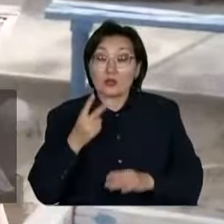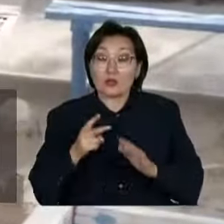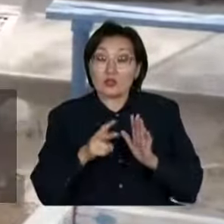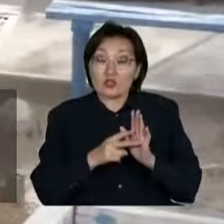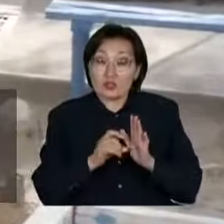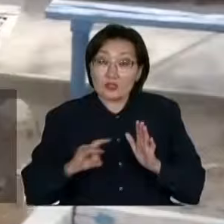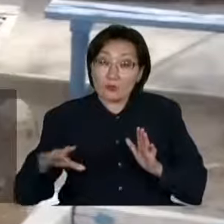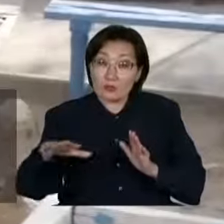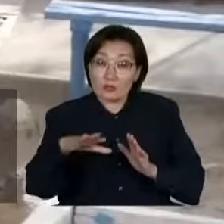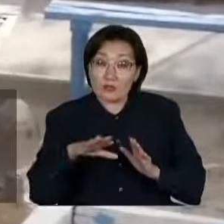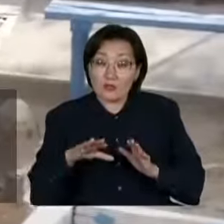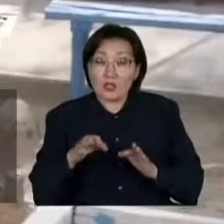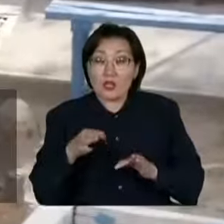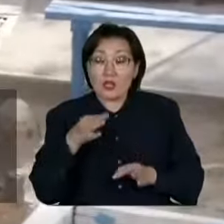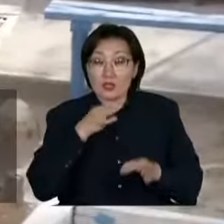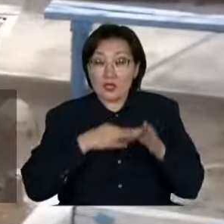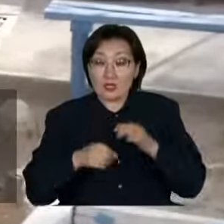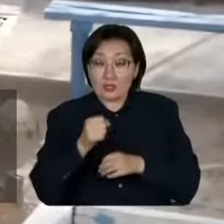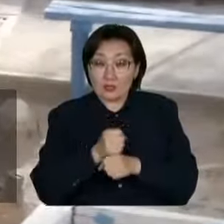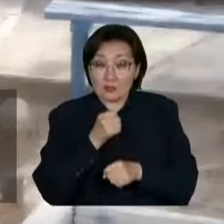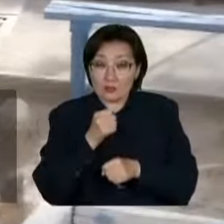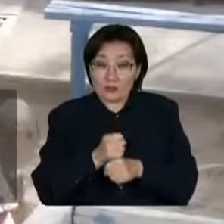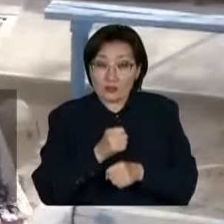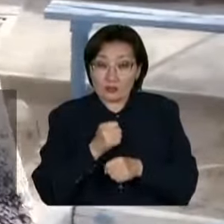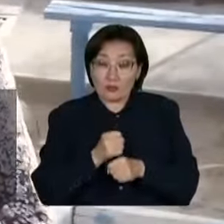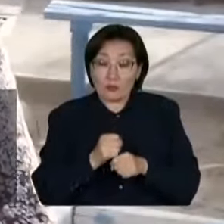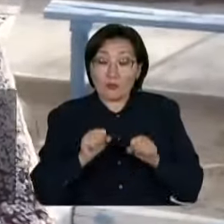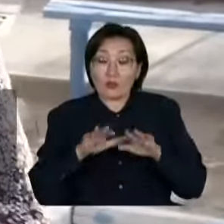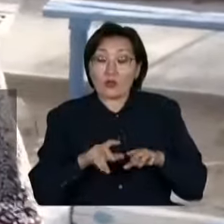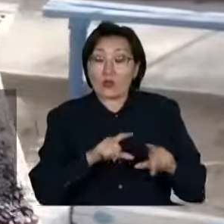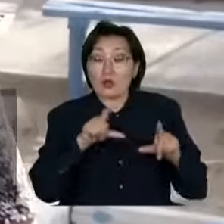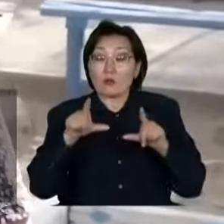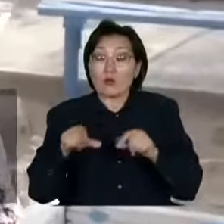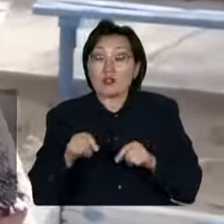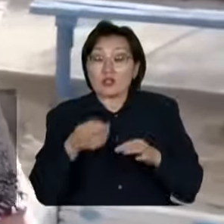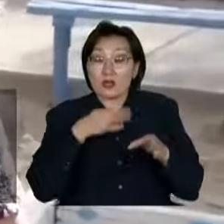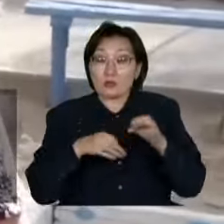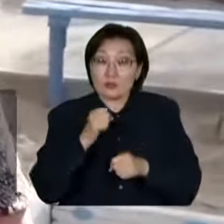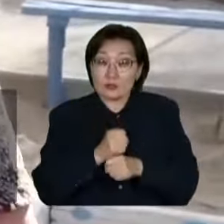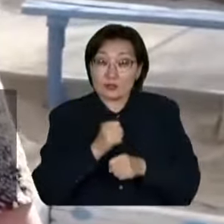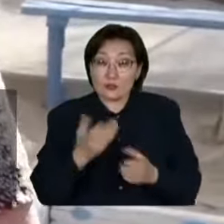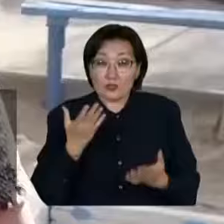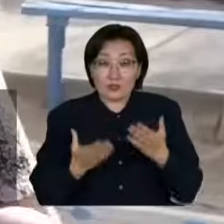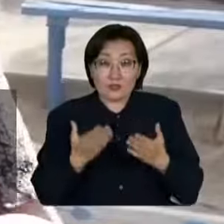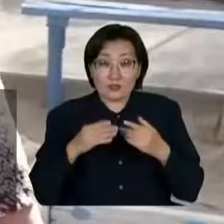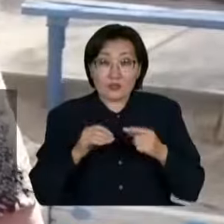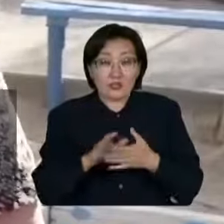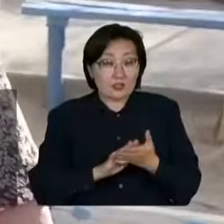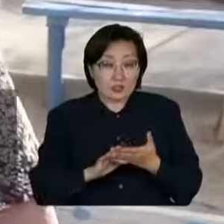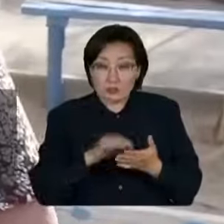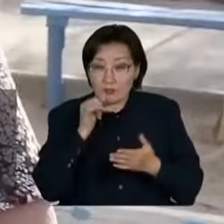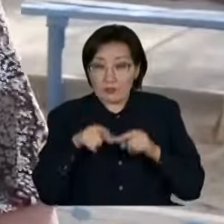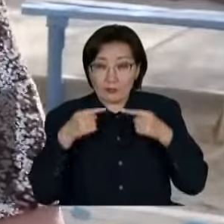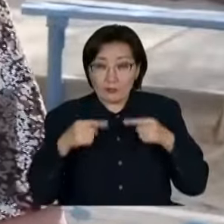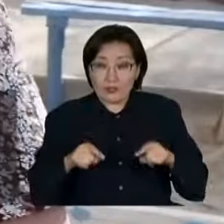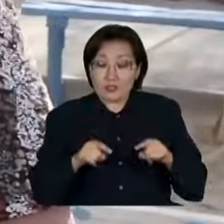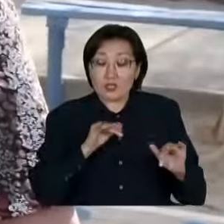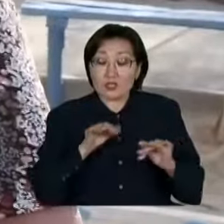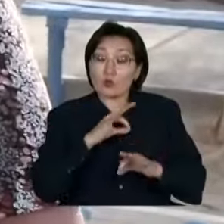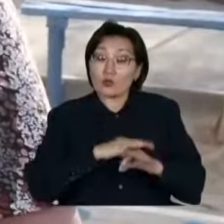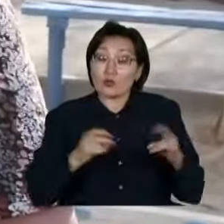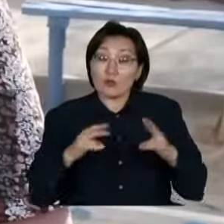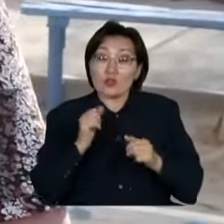микрорайондағы дәрі дайындайтынға барып, дәрісін дайындадық. Енді ЖЭК істей алмайтын болса, онда басқа шара қолдансын, басқа жоғарға шықсын. Жылда